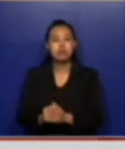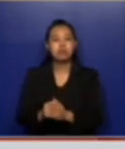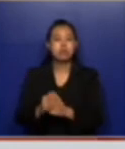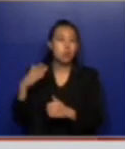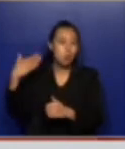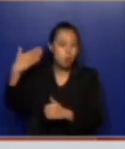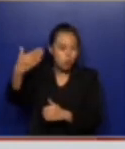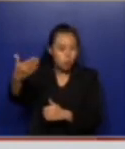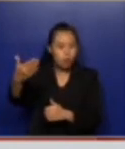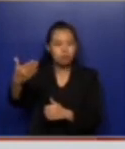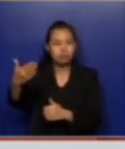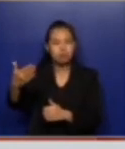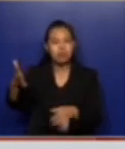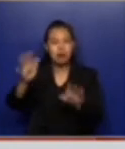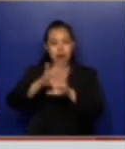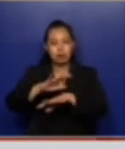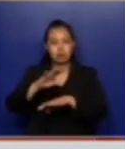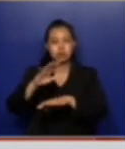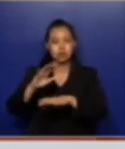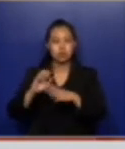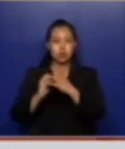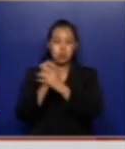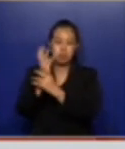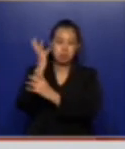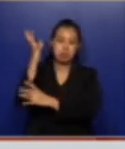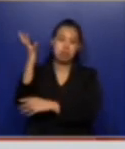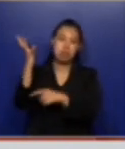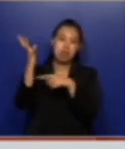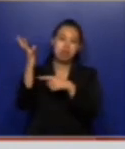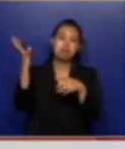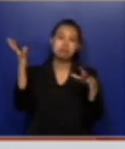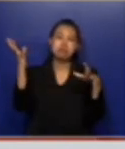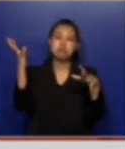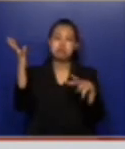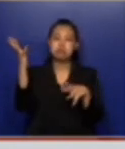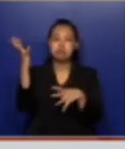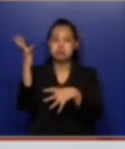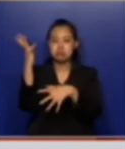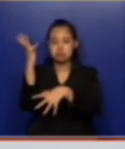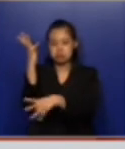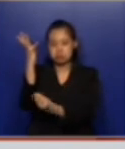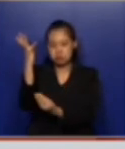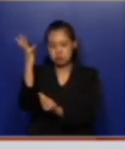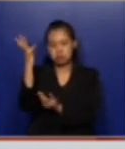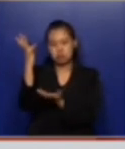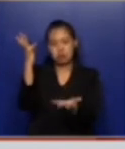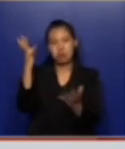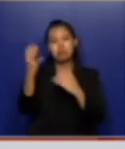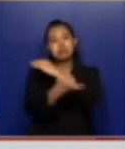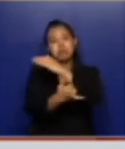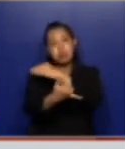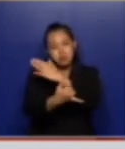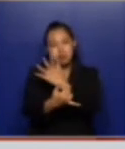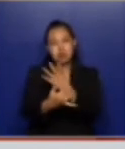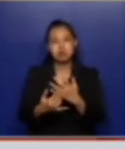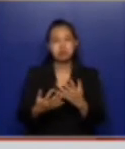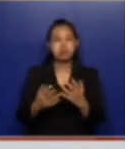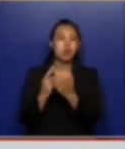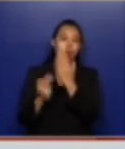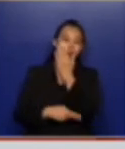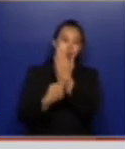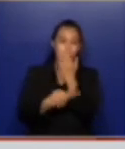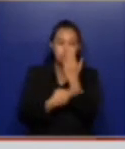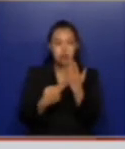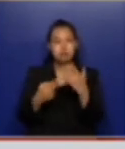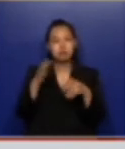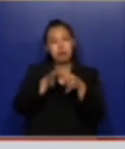านครับเราจะเหมือนต้นไม้ใหญ่ต้นนี้ที่ดินจะเป็นของต่างประเทศธุรกิจโรงแรมธุรกิจธนาค